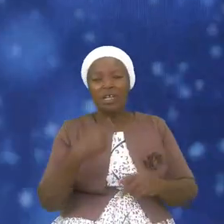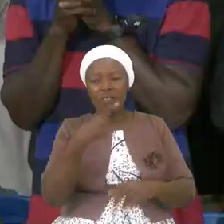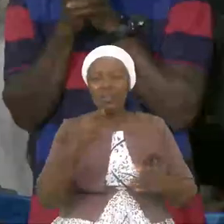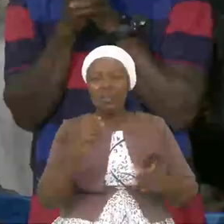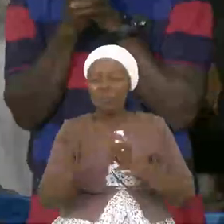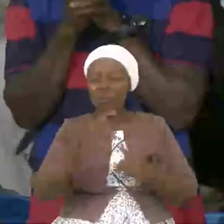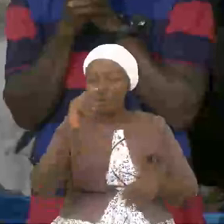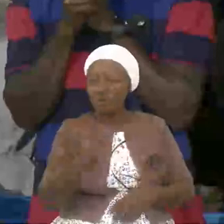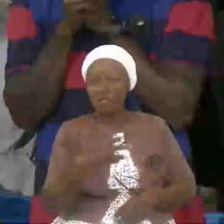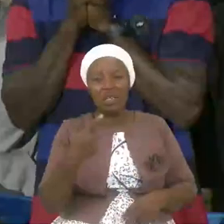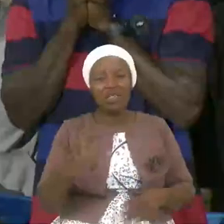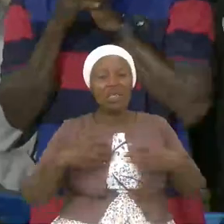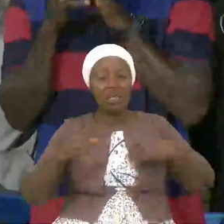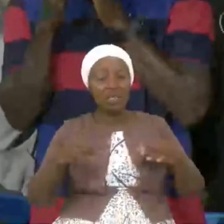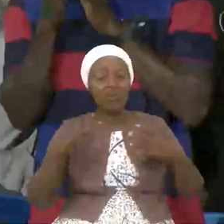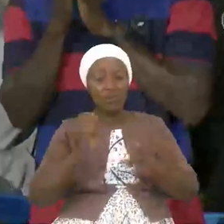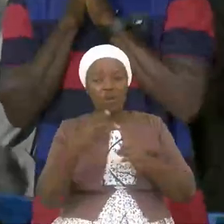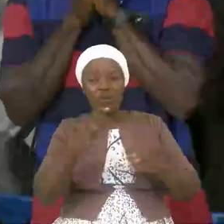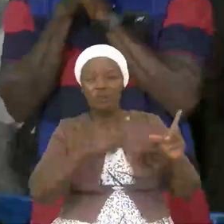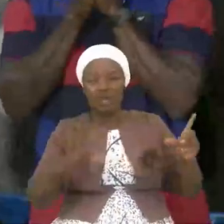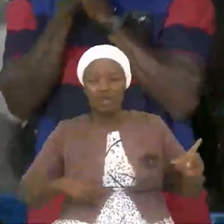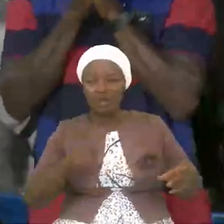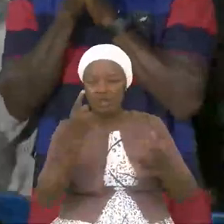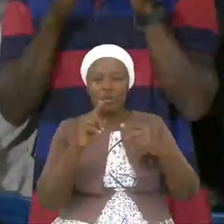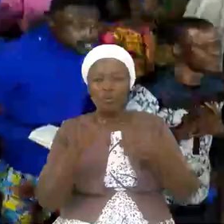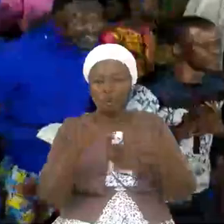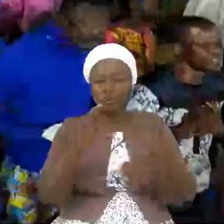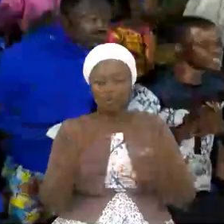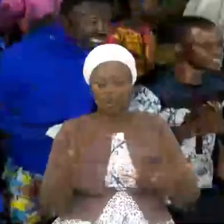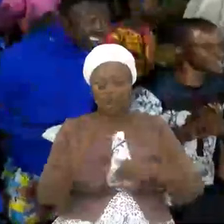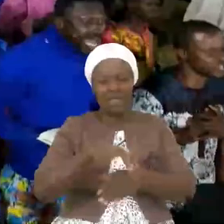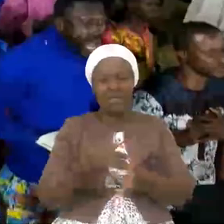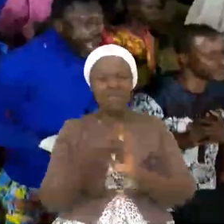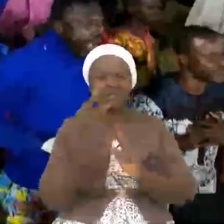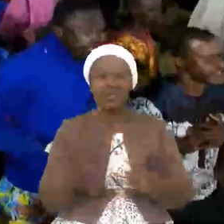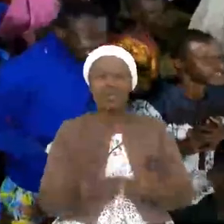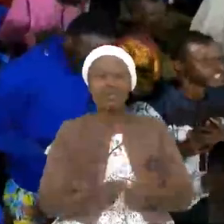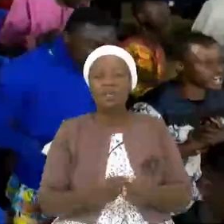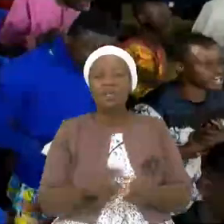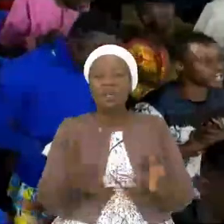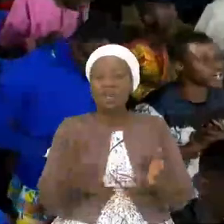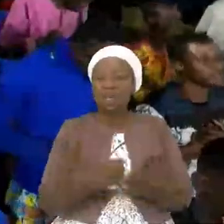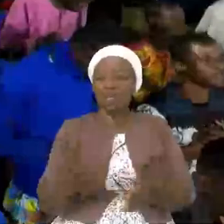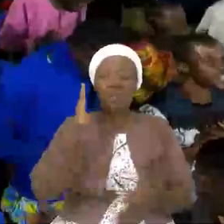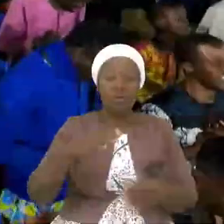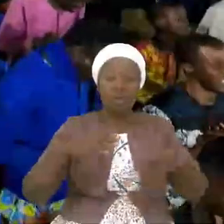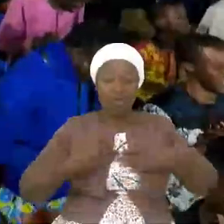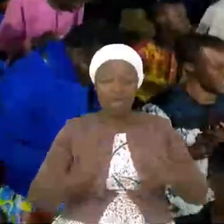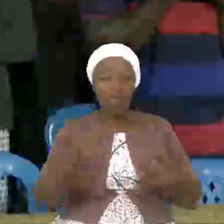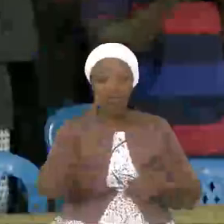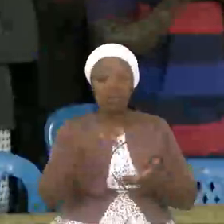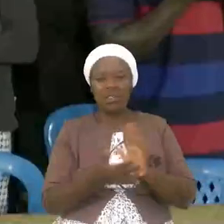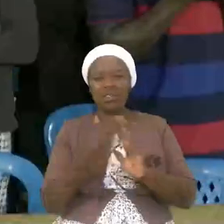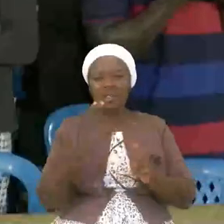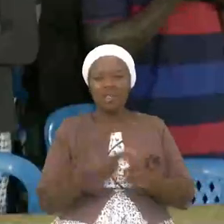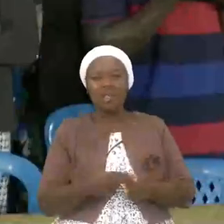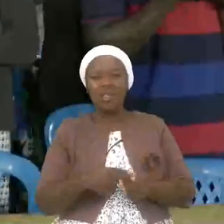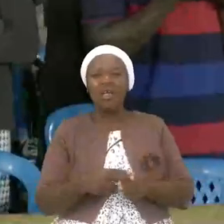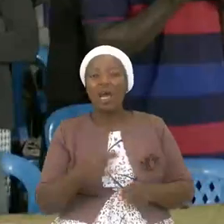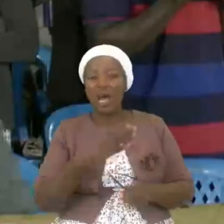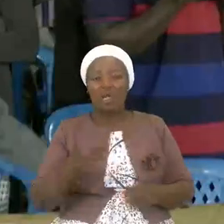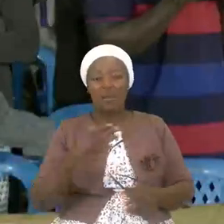mot. La parole de guérison du Seigneur te parviendra ce soir. Et elle va te guérir.